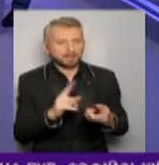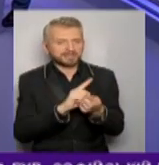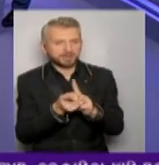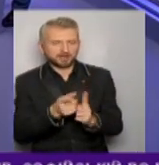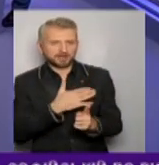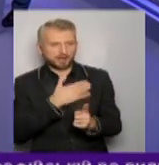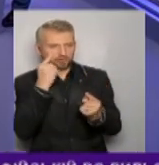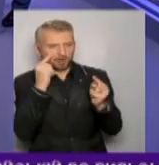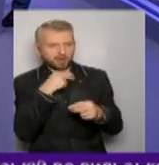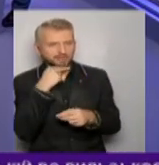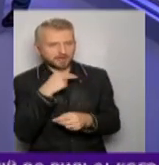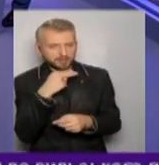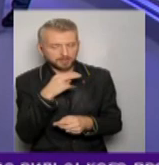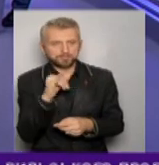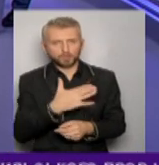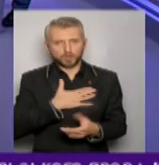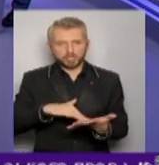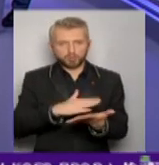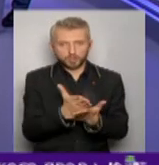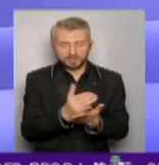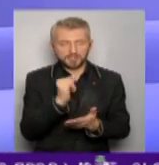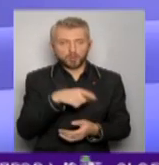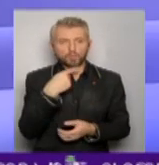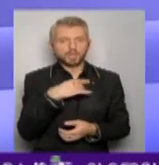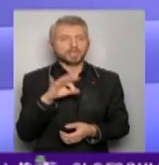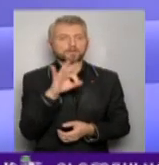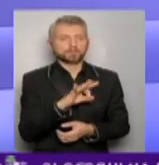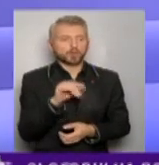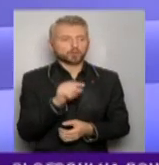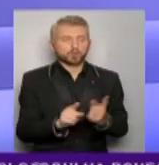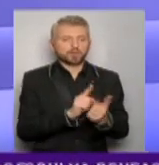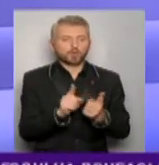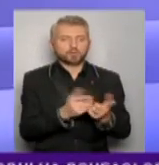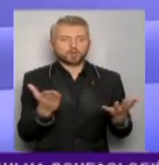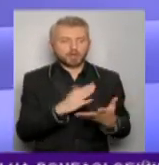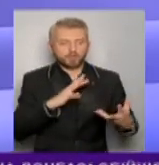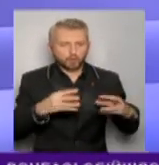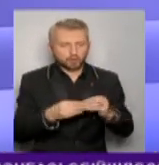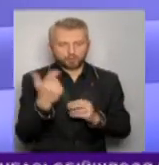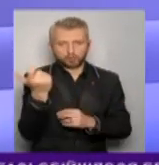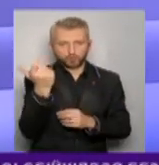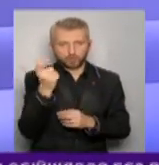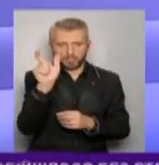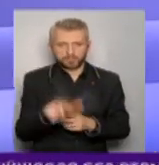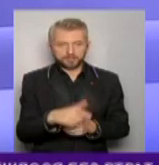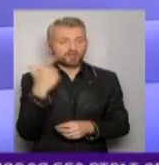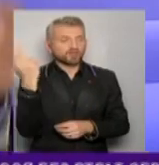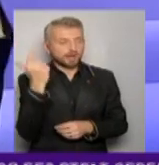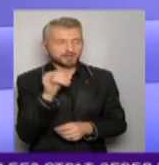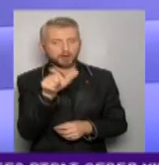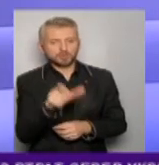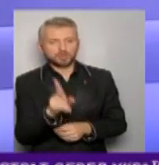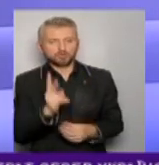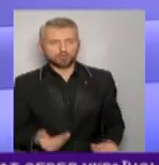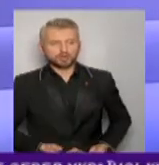наші акценти у нашій політиці і говорити про ту реформу, яка породить господаря, тобто власника і людини, яка